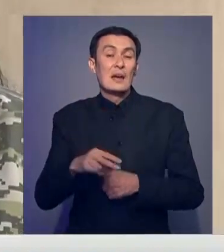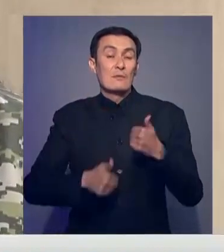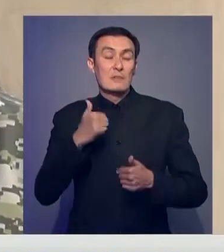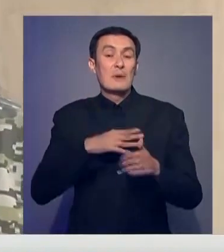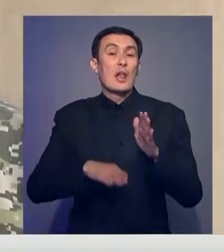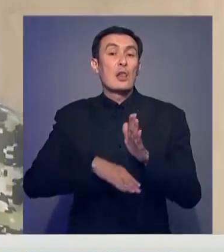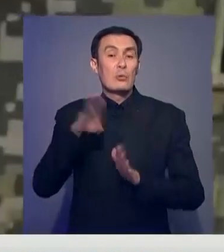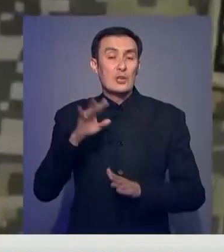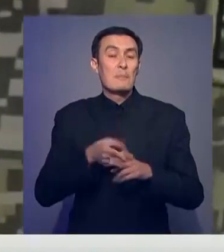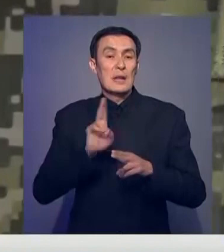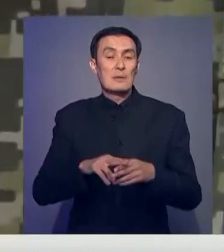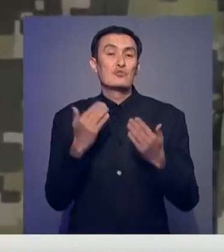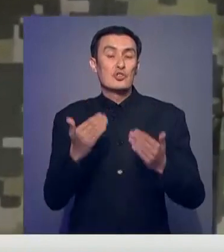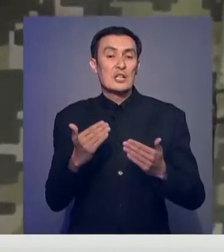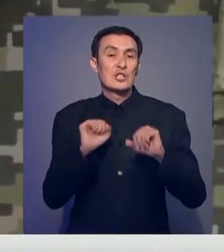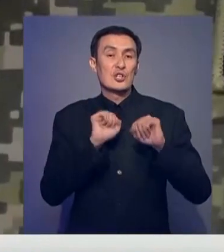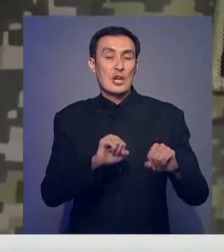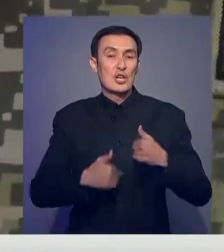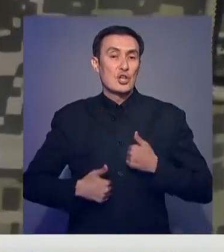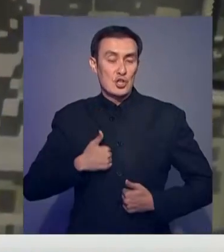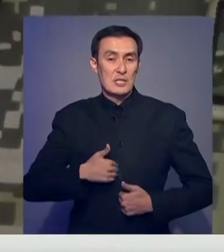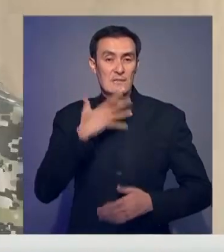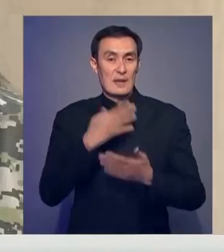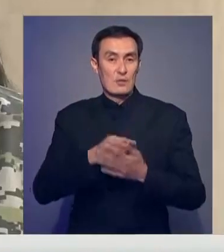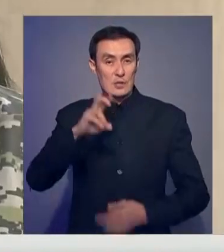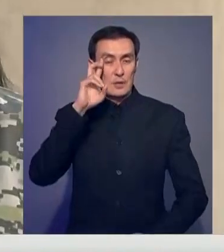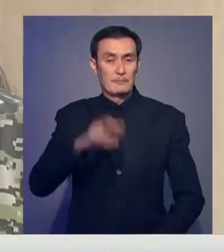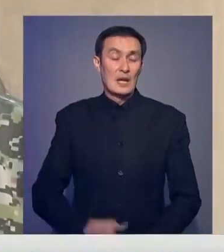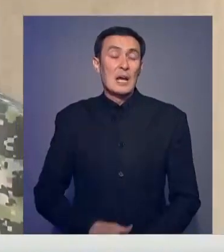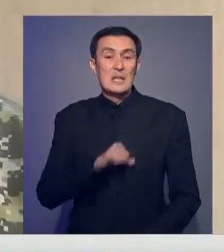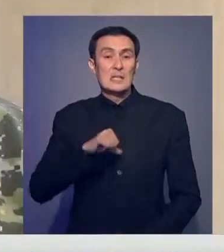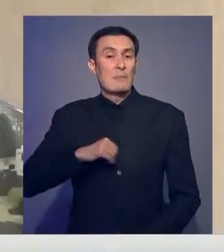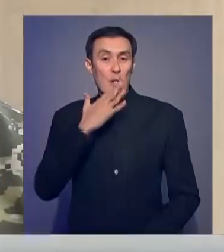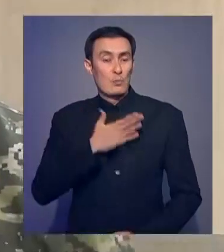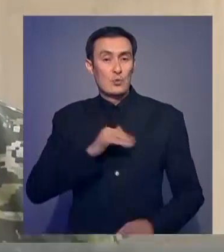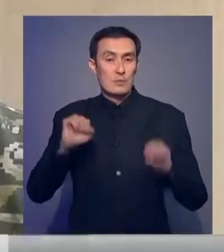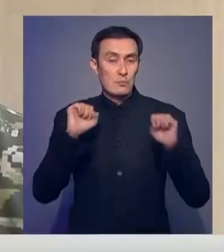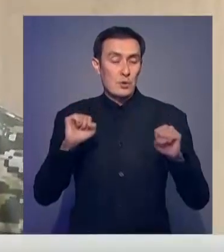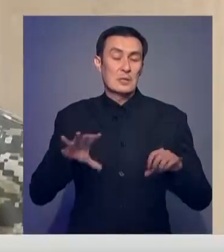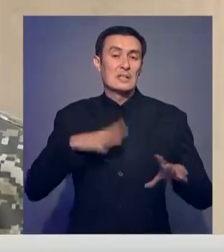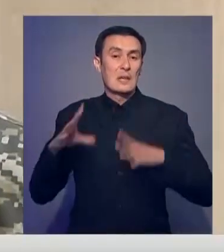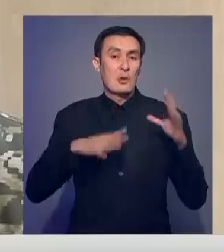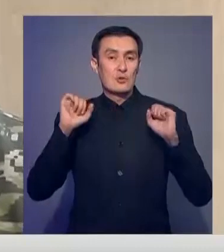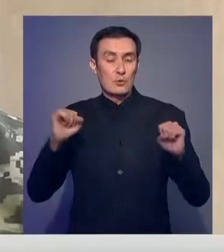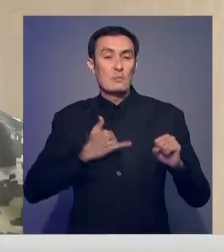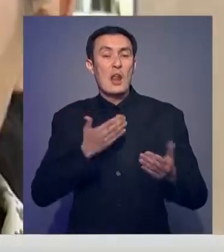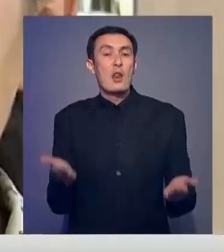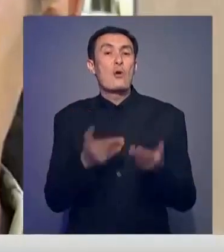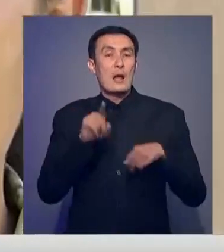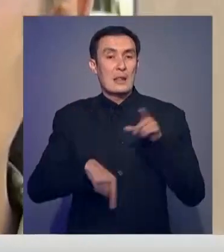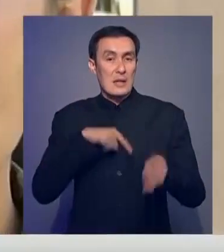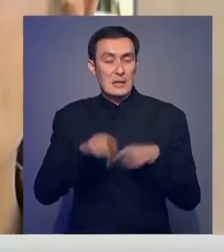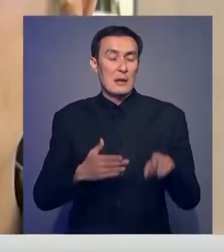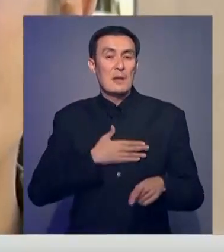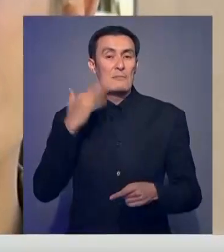стала лучше и поэтому сейчас защищает честь Родины. Сама люблю спорт, спортом занимаюсь, у меня легкая атлетика. И